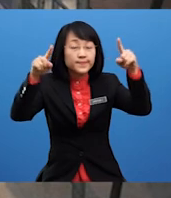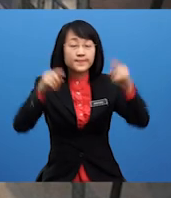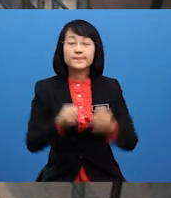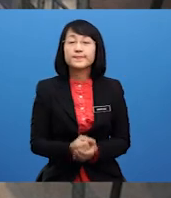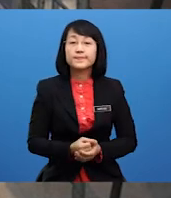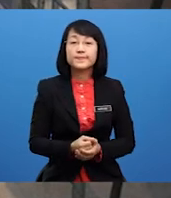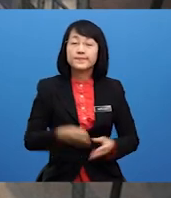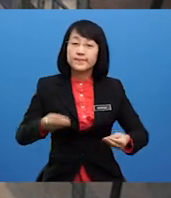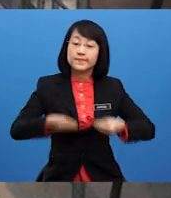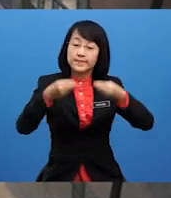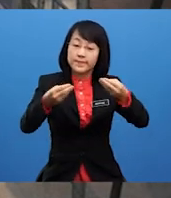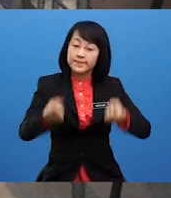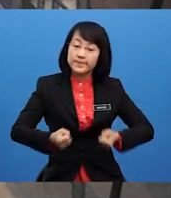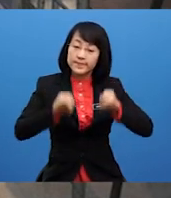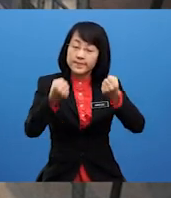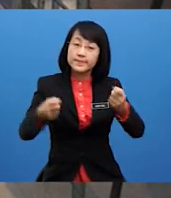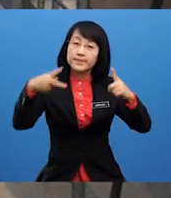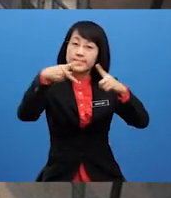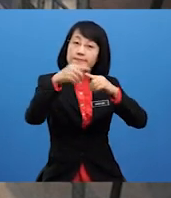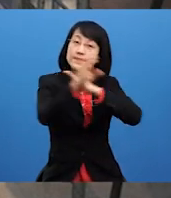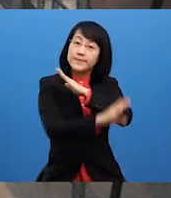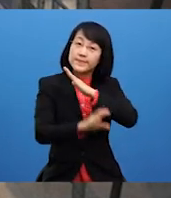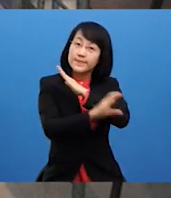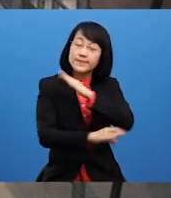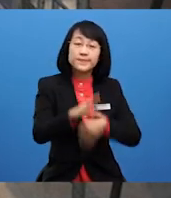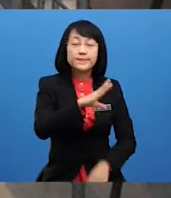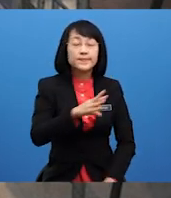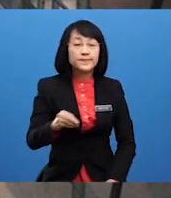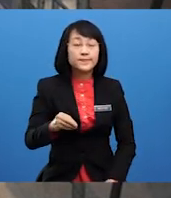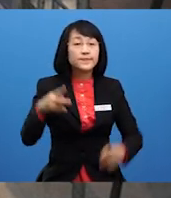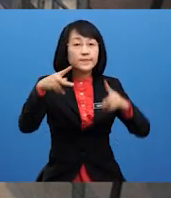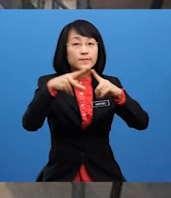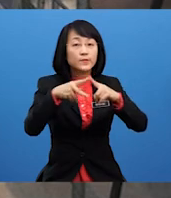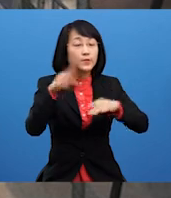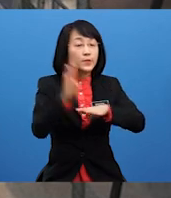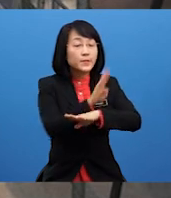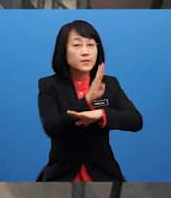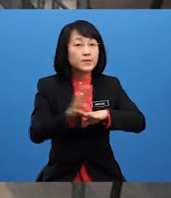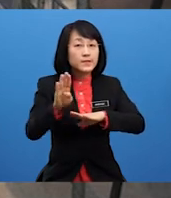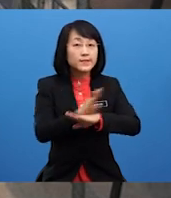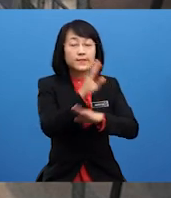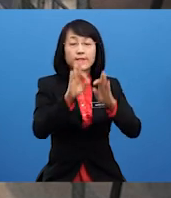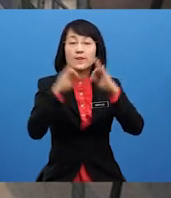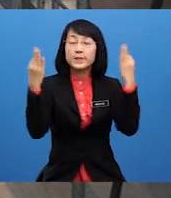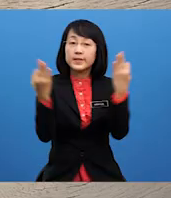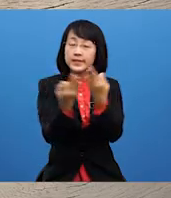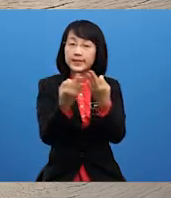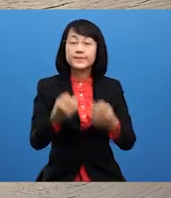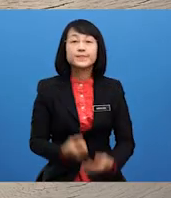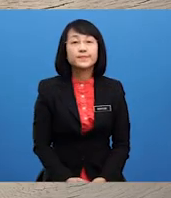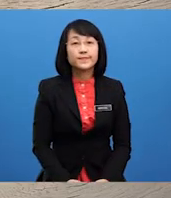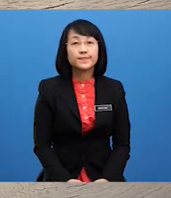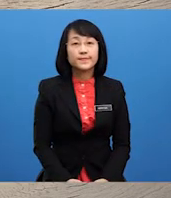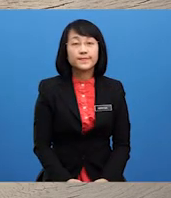baik kepada negara umumnya dan kepada perniagaan keluarga mereka khasnya.